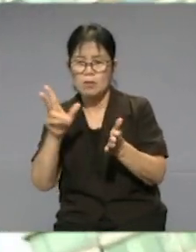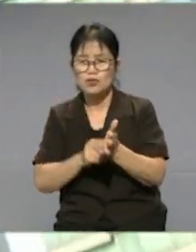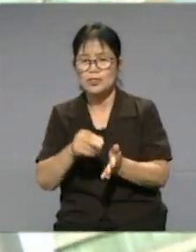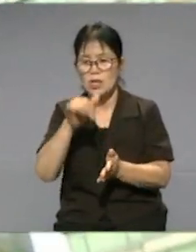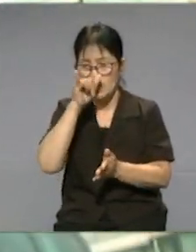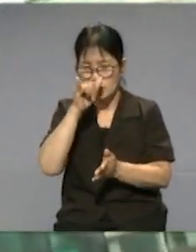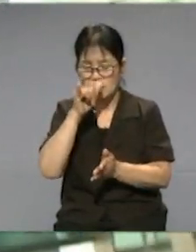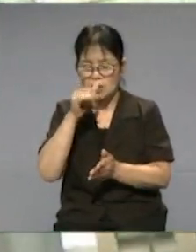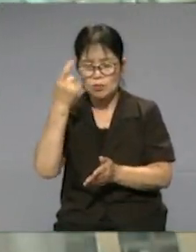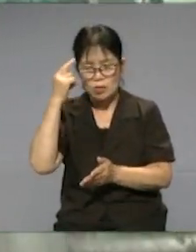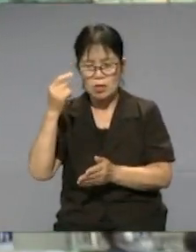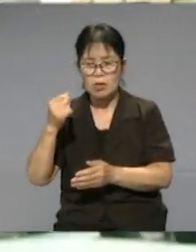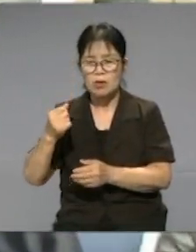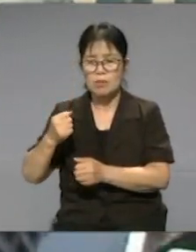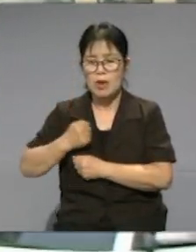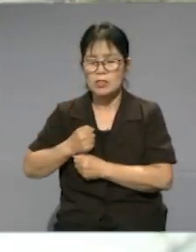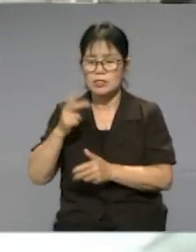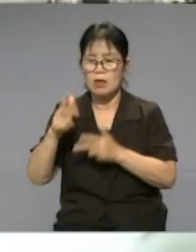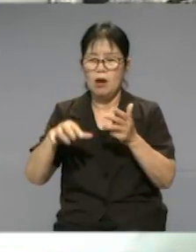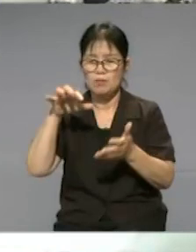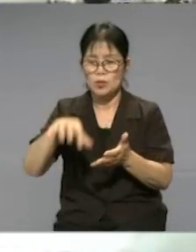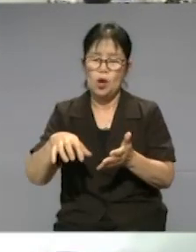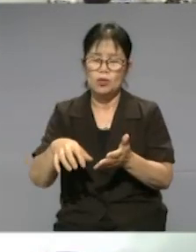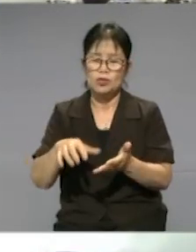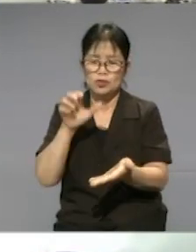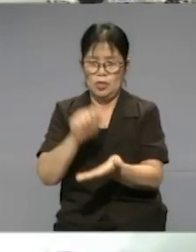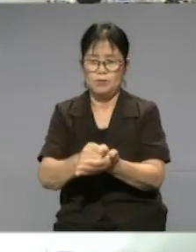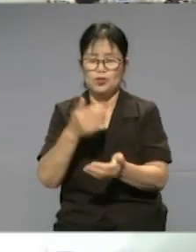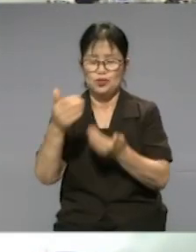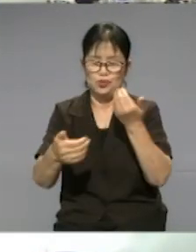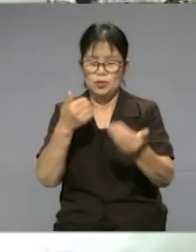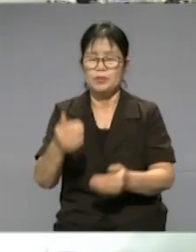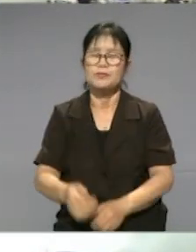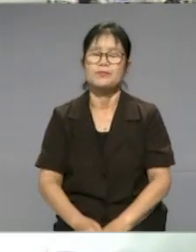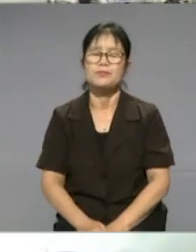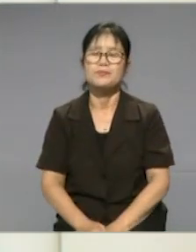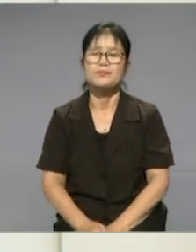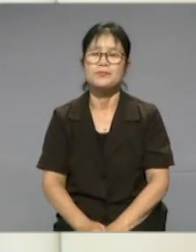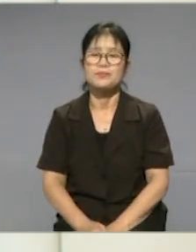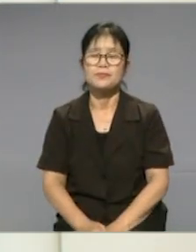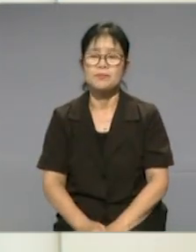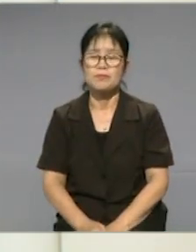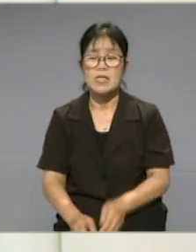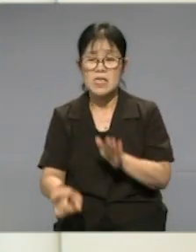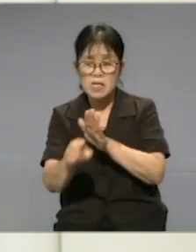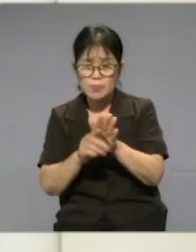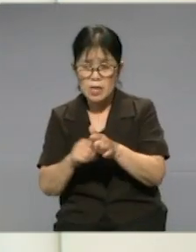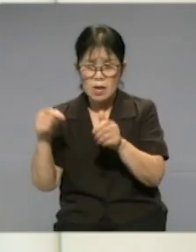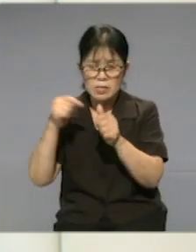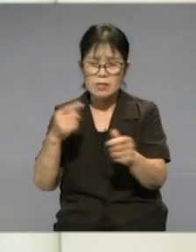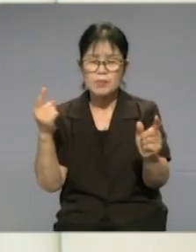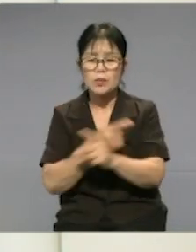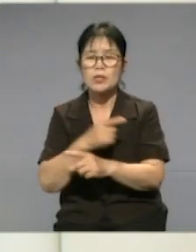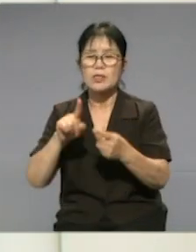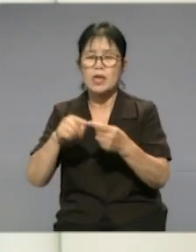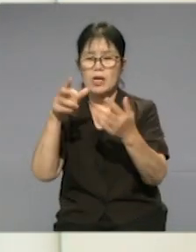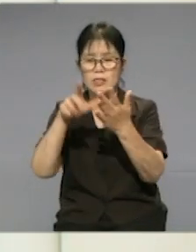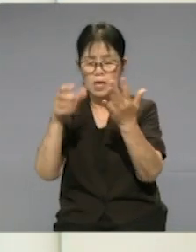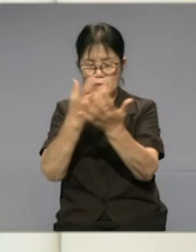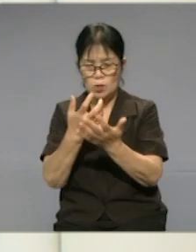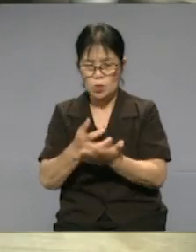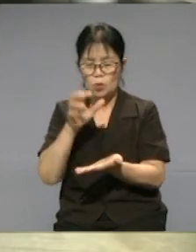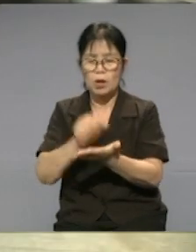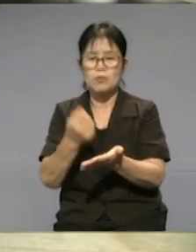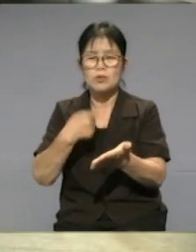방위사업청을 압수수색했습니다 경찰청 국가수사본부 중대범죄수사과는 입찰과 지침 변경에 대한 자료 확보를